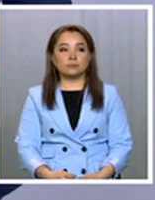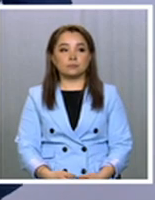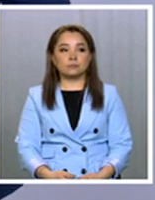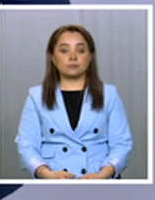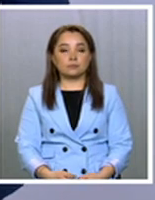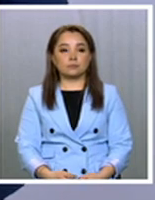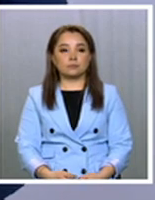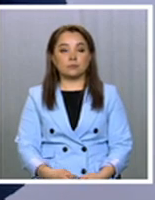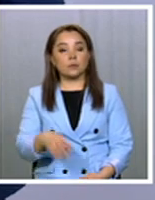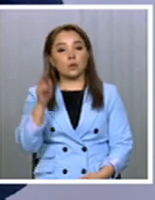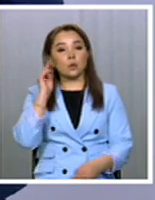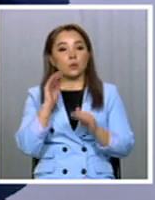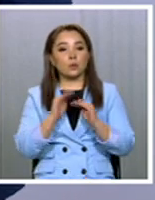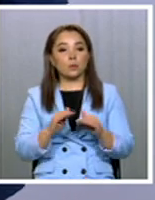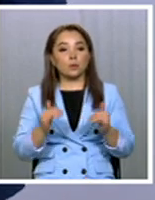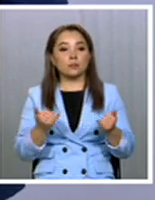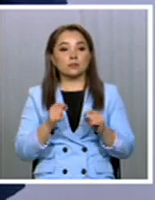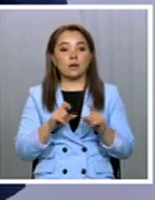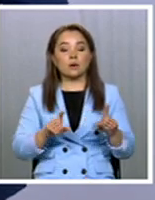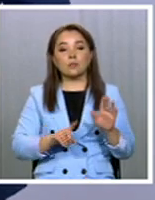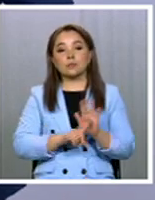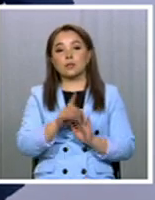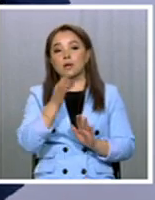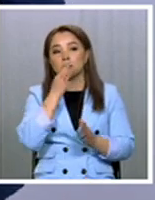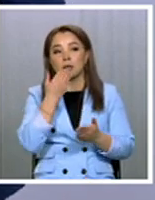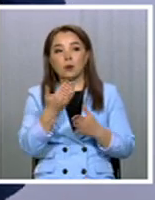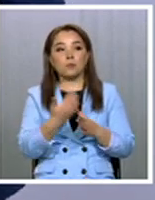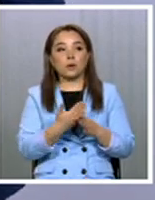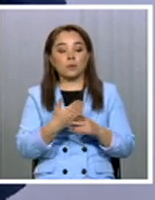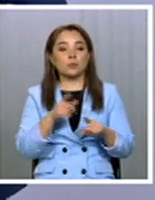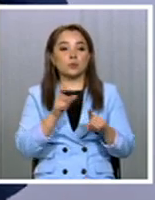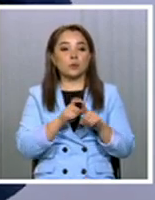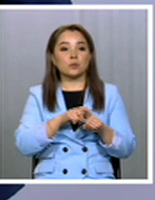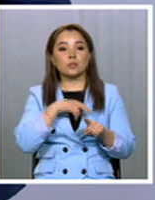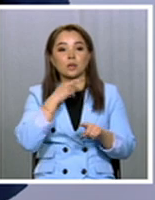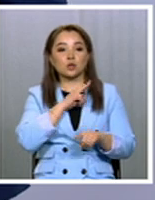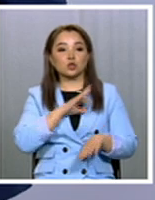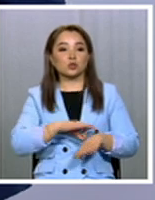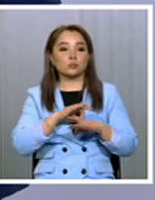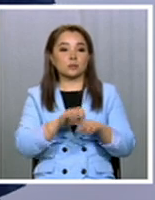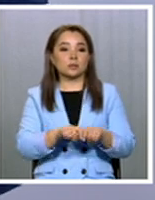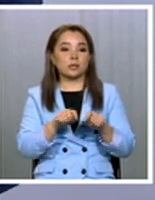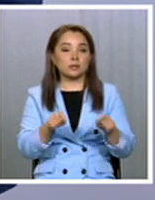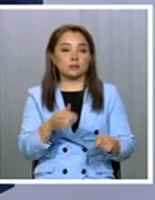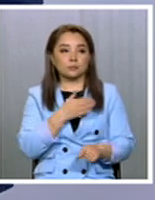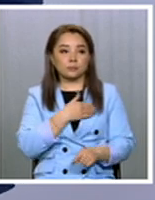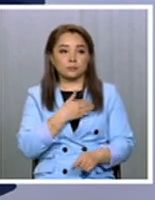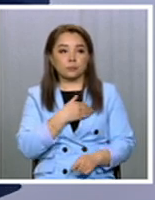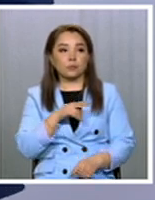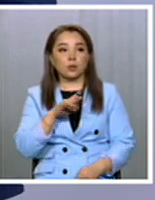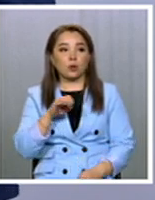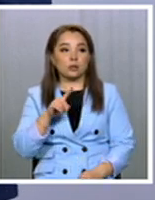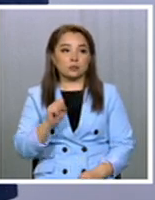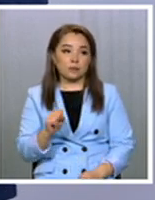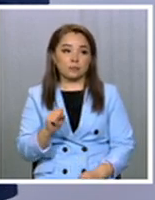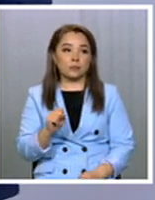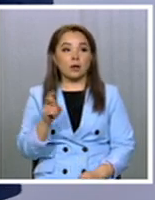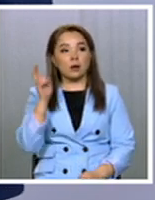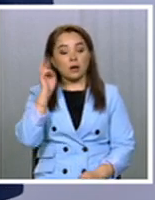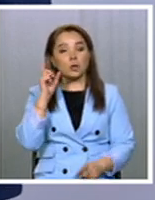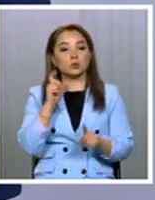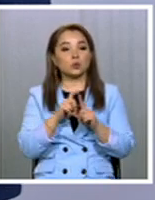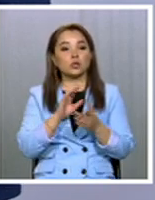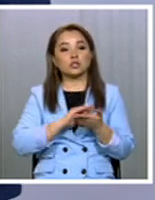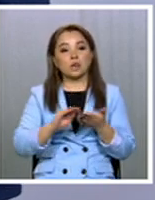Оқушылар, бүгінгі сабағымызды бастамас бұрын тірек сөздермен жұмыс жасап алсақ. Проза – қара сөзбен